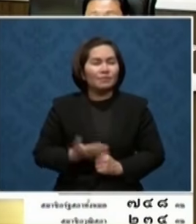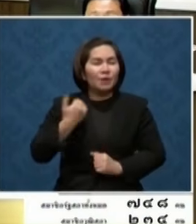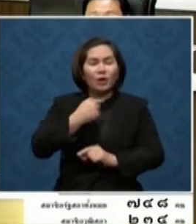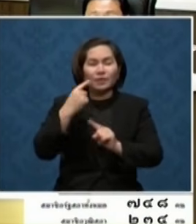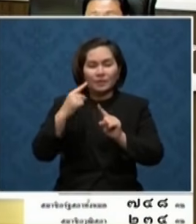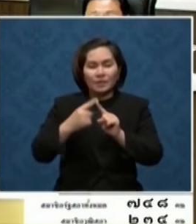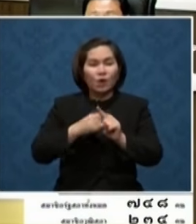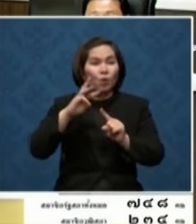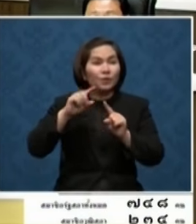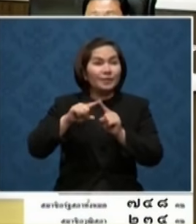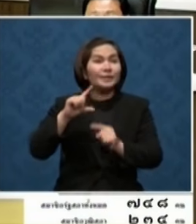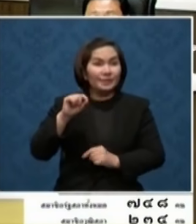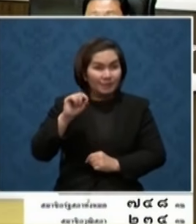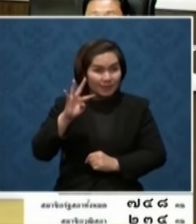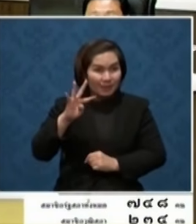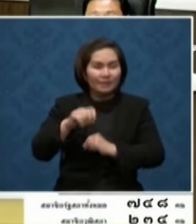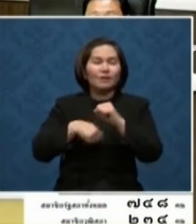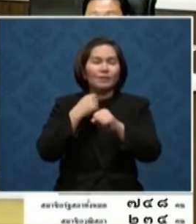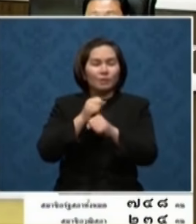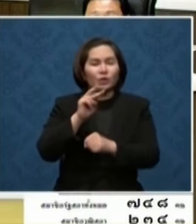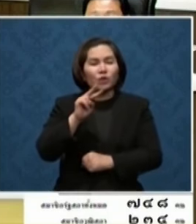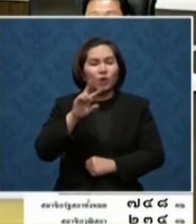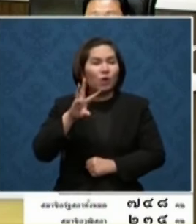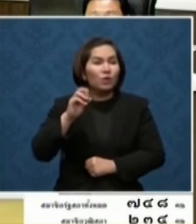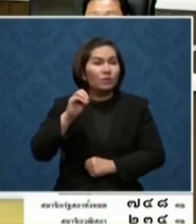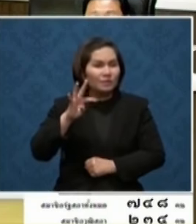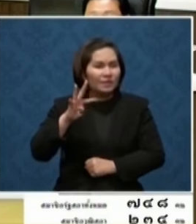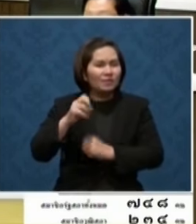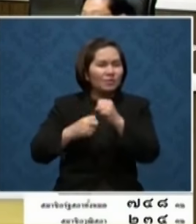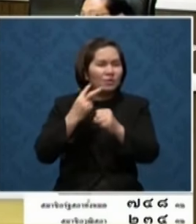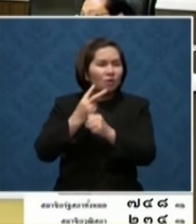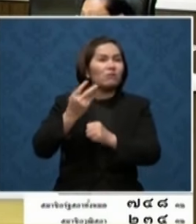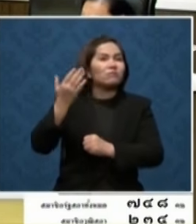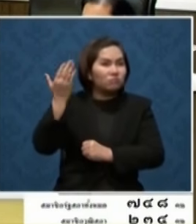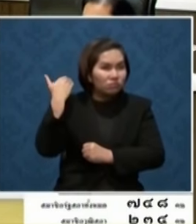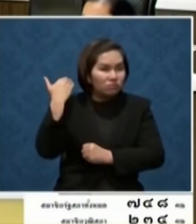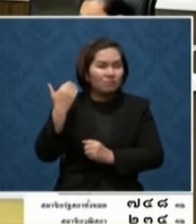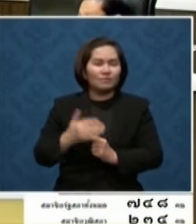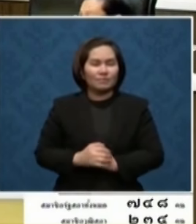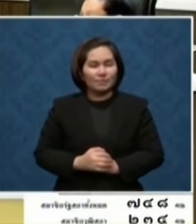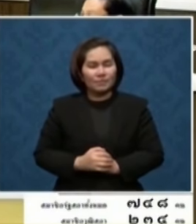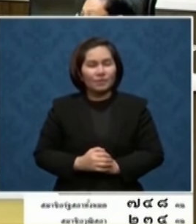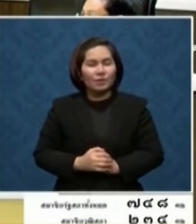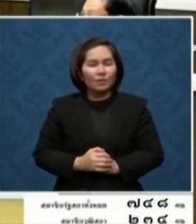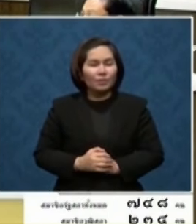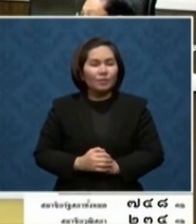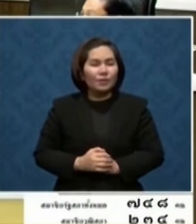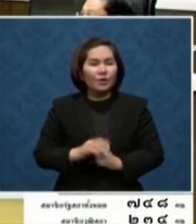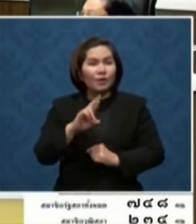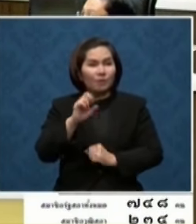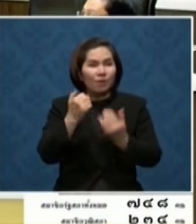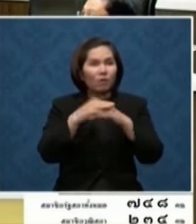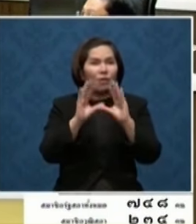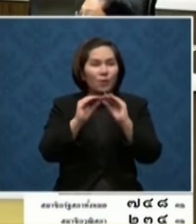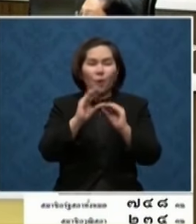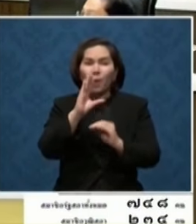กับมีอยู่พักนึงปิดไมค์ด้วยมั้งคุณผู้ชมคะคำพูดที่ออกมาวันนี้หลายคนก็แบบก็แรงเหมือนกันนะแต่ก็ไม่ได้เหนือความคาดหมาย